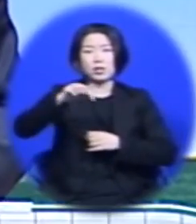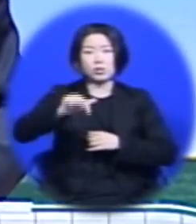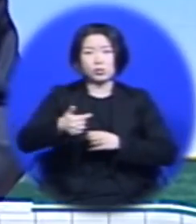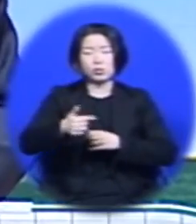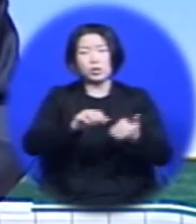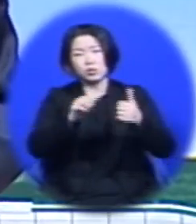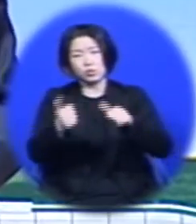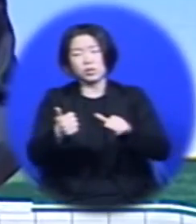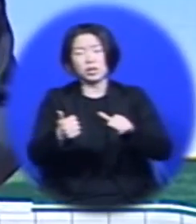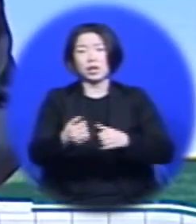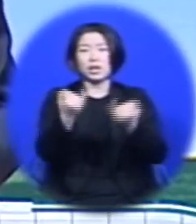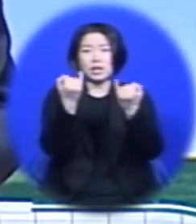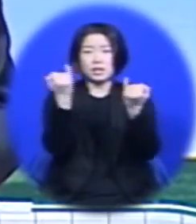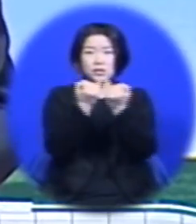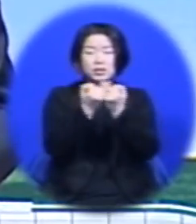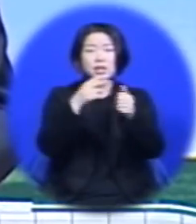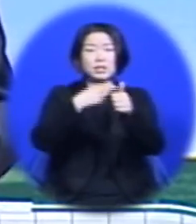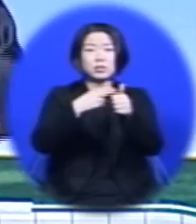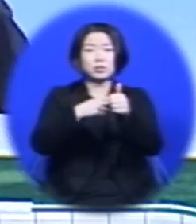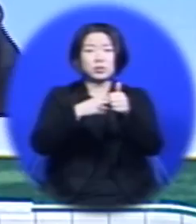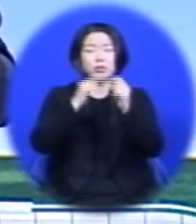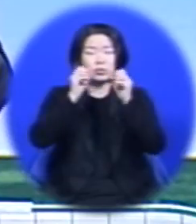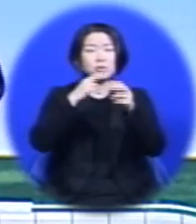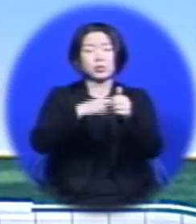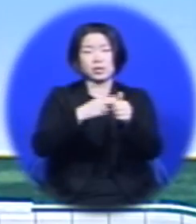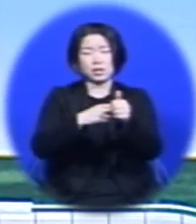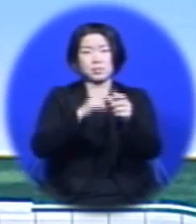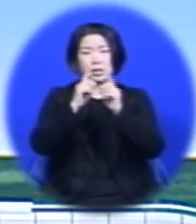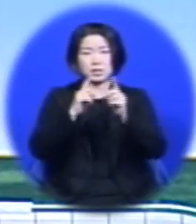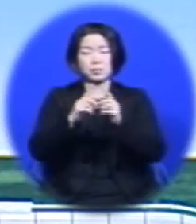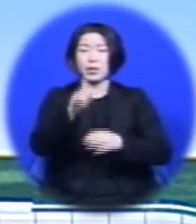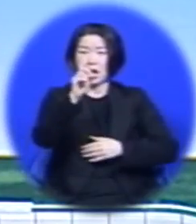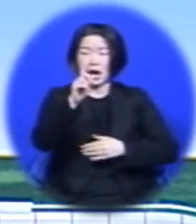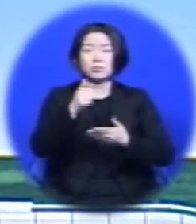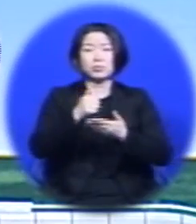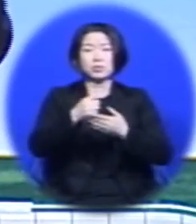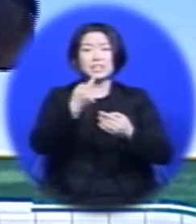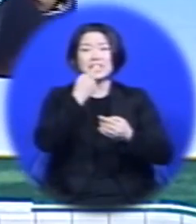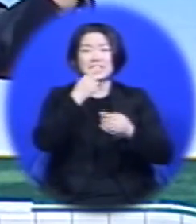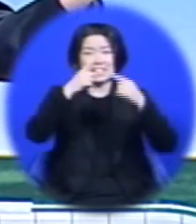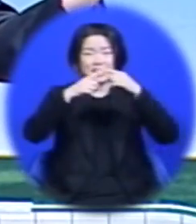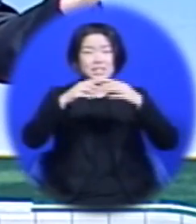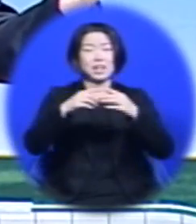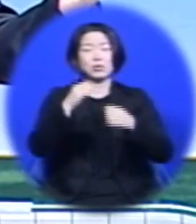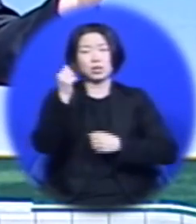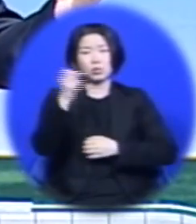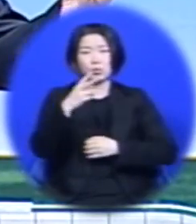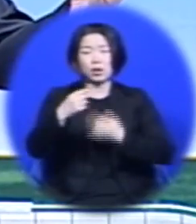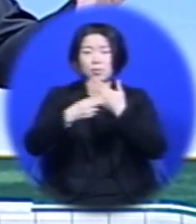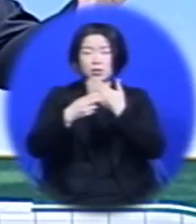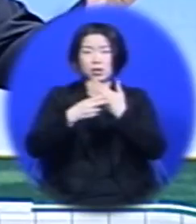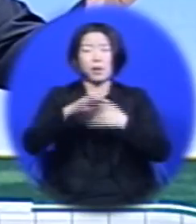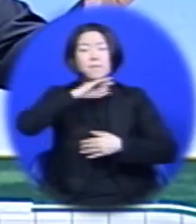선교사님 2분 이야기를 하셨습니다 한번 의사가 한 분은 간호사 신데 82 너 무 실 나이가